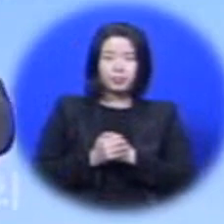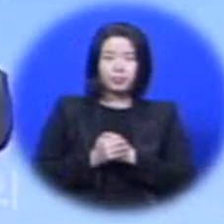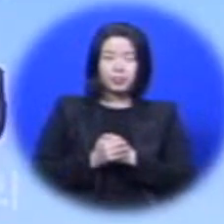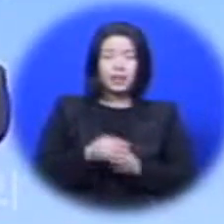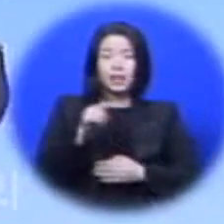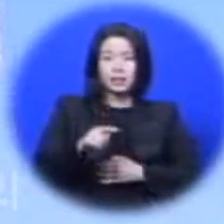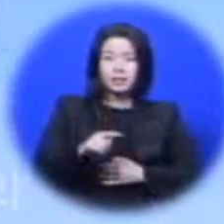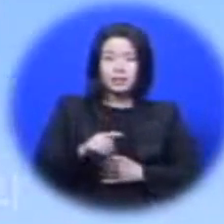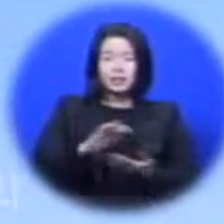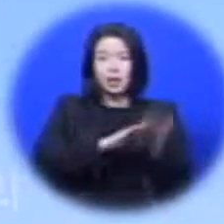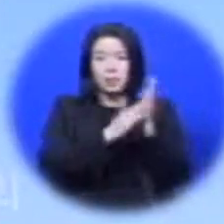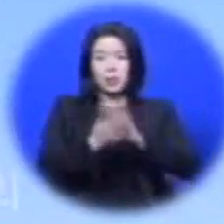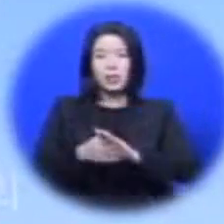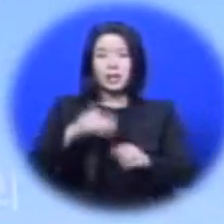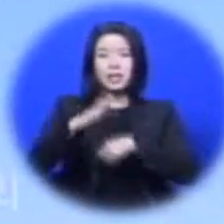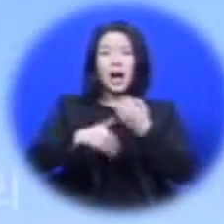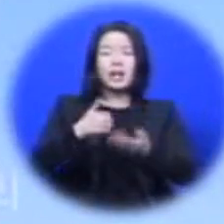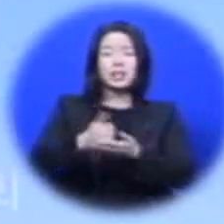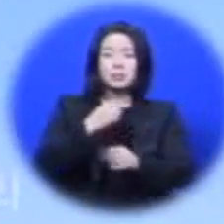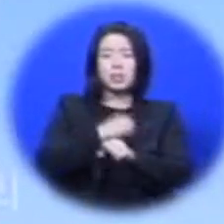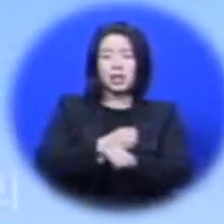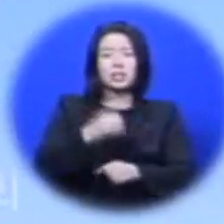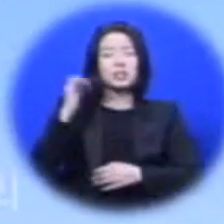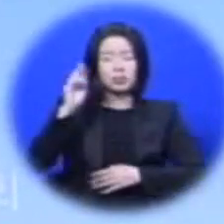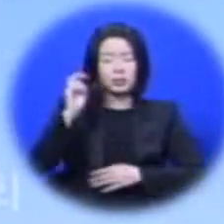그 변화는 하나님이 하시는 겁니다.